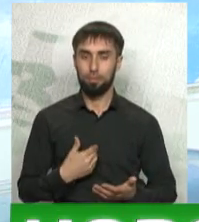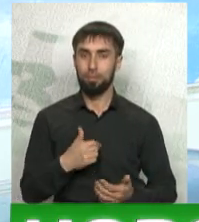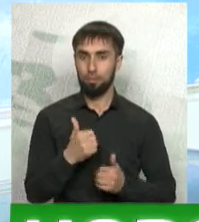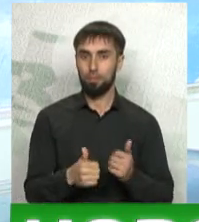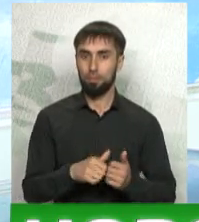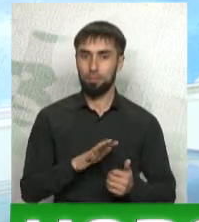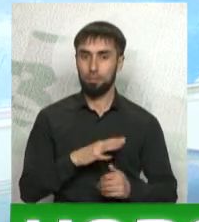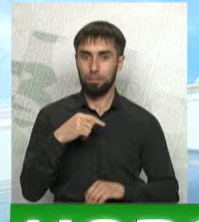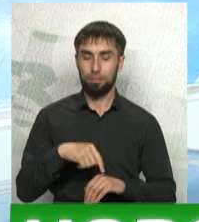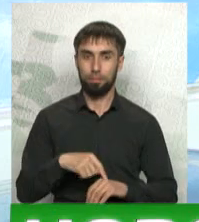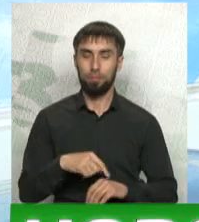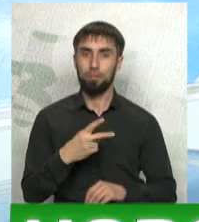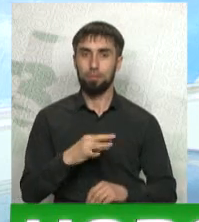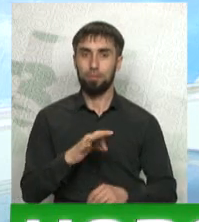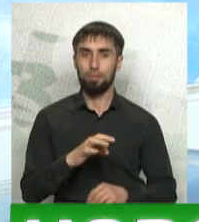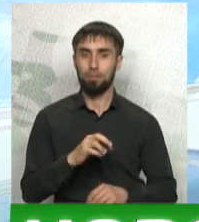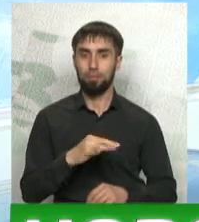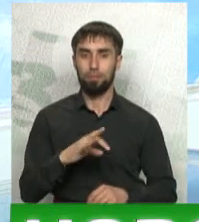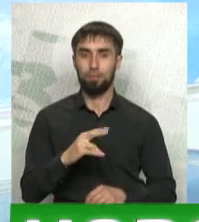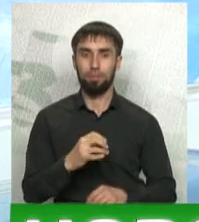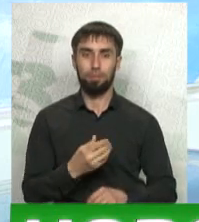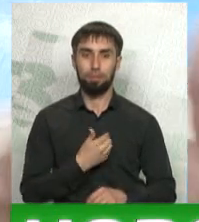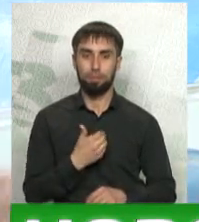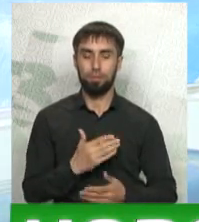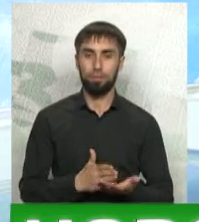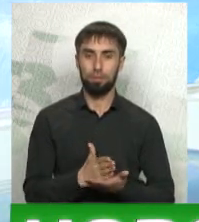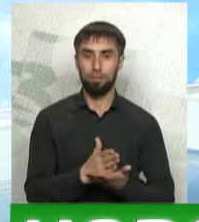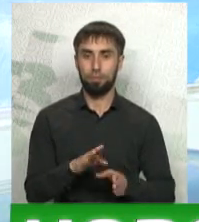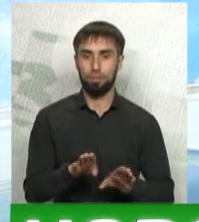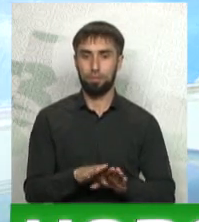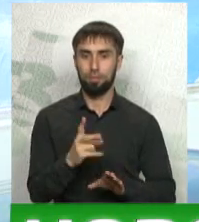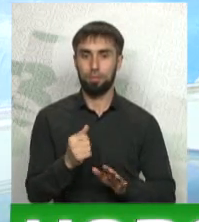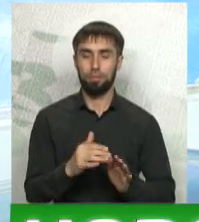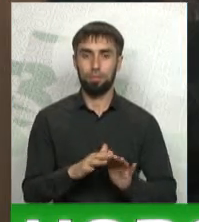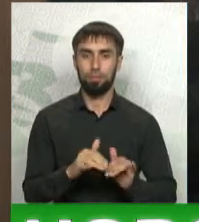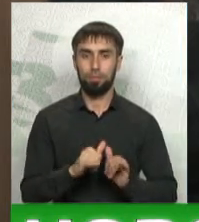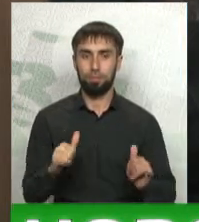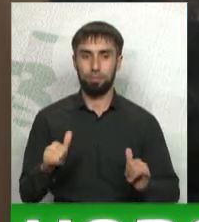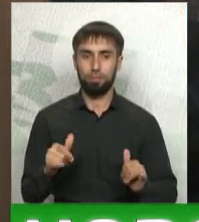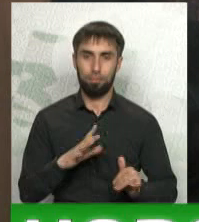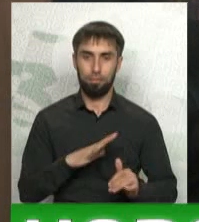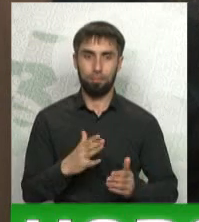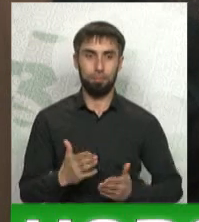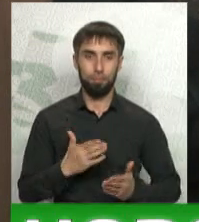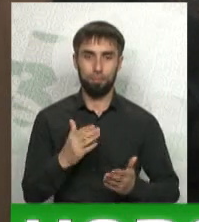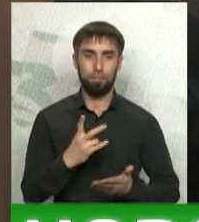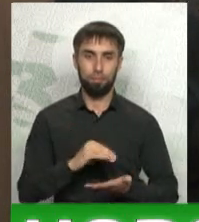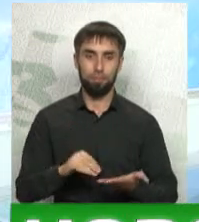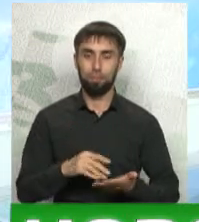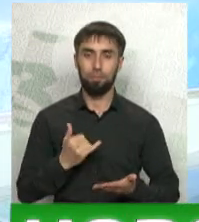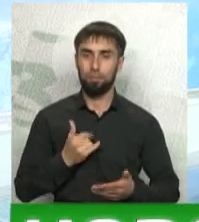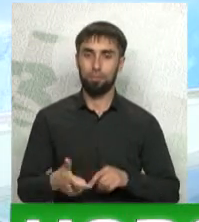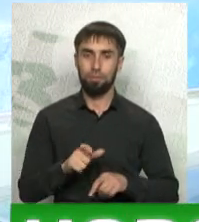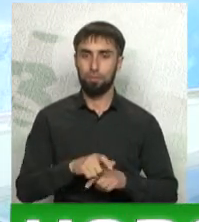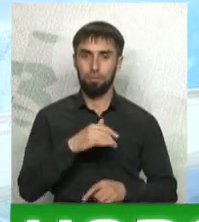тоже попадает но обычно они не хотят это вынести так и начну для широкого читателя не пишет у нас очень